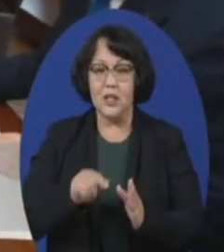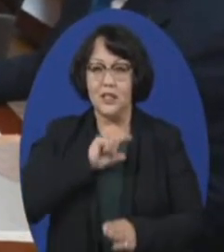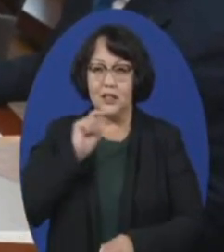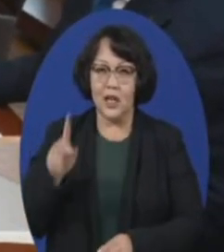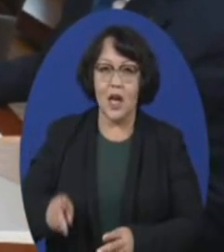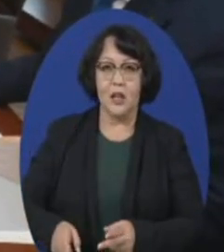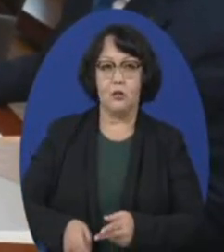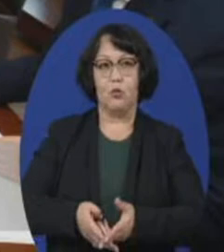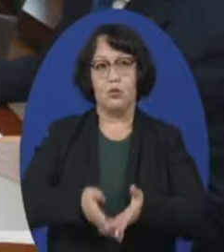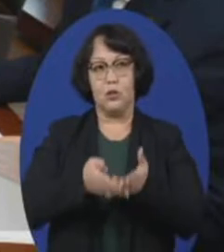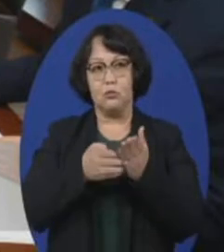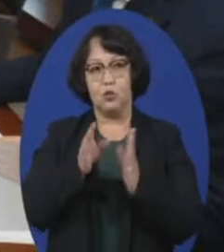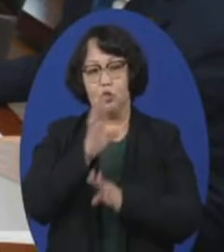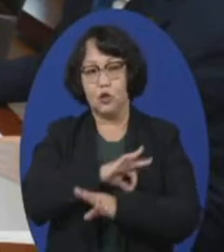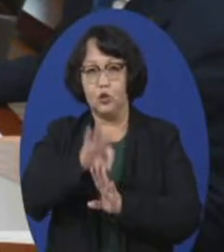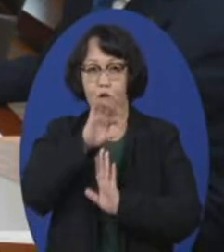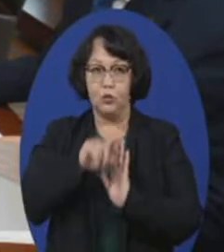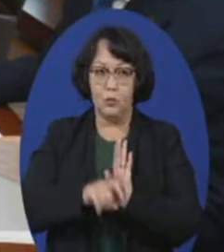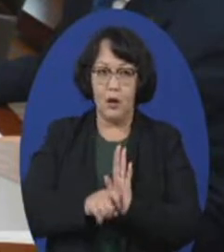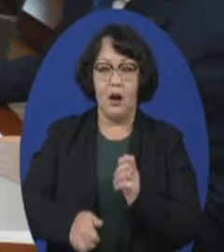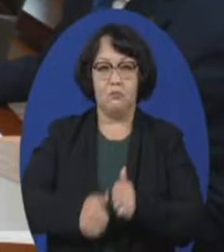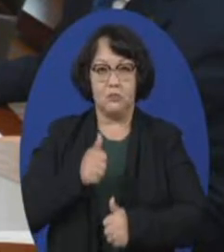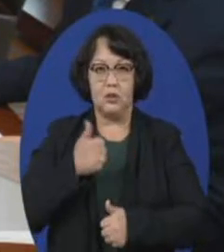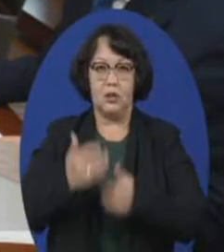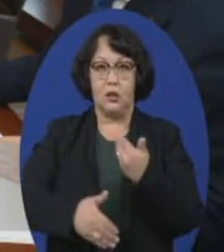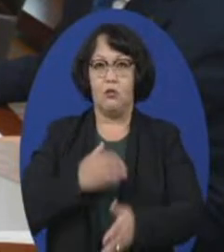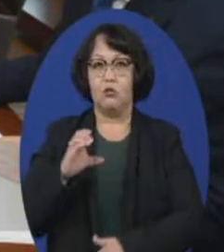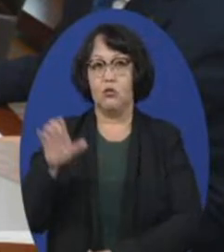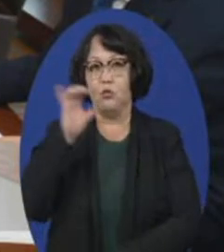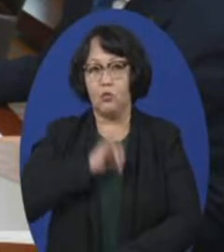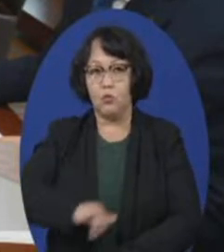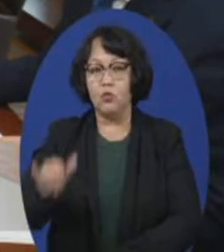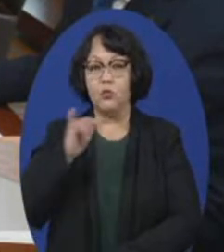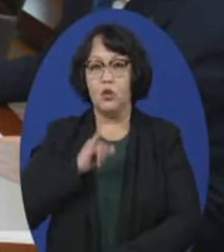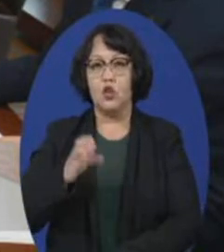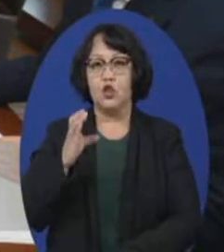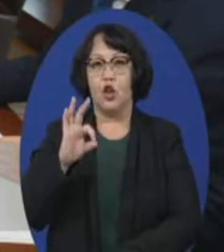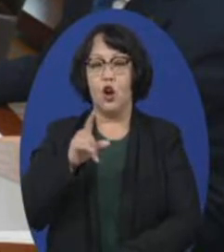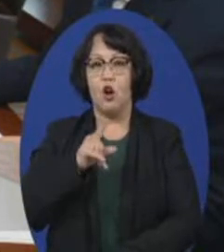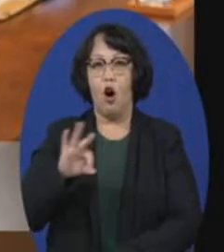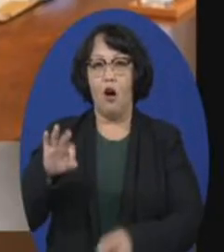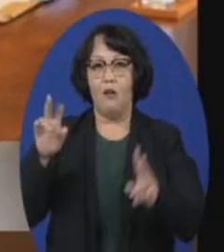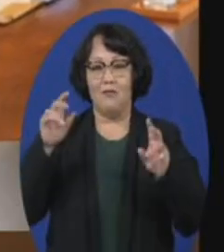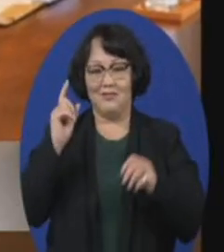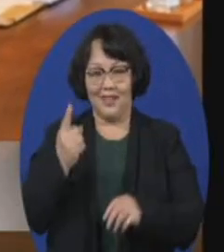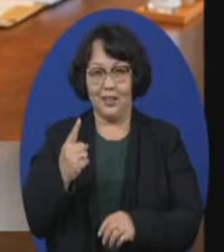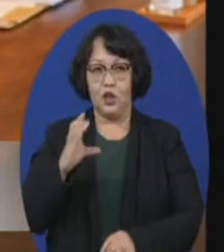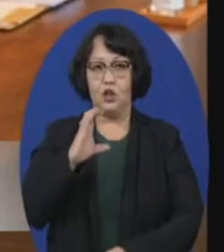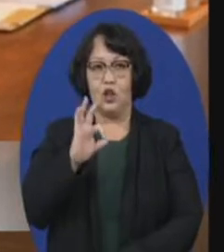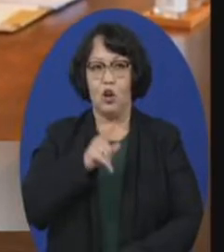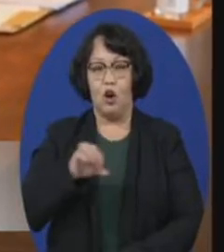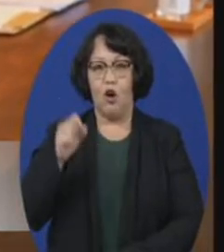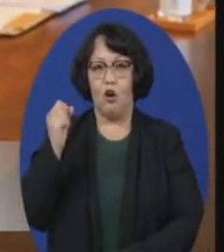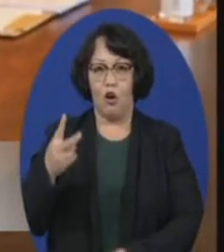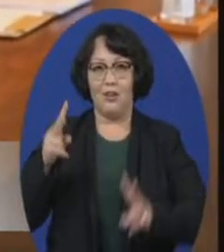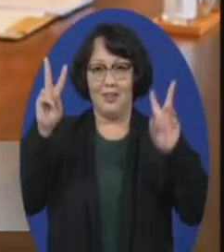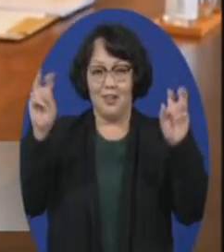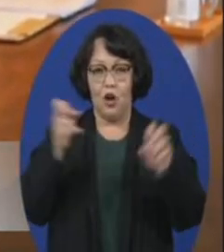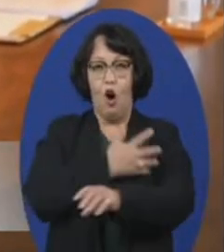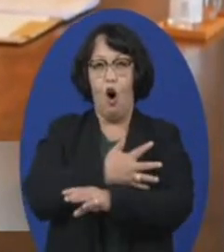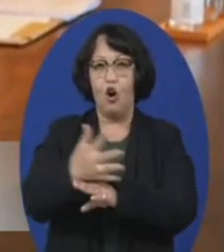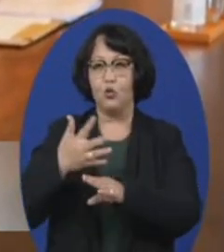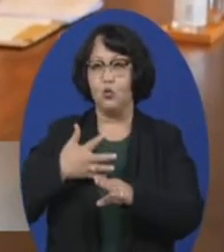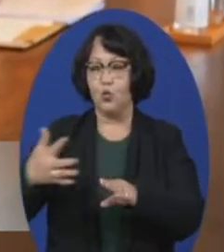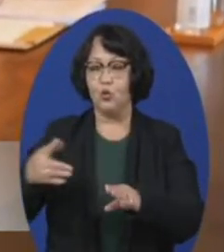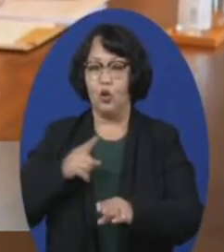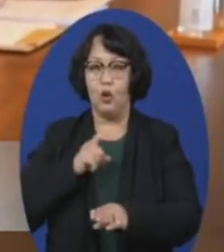тусламжийн төсөл хөтөлбөрүүд урагшилж байгааг дурдаад бүгд найрамдах солонгос улсын засгийн газраас олгож байгаа солонго 1-2 орон сууцны хороолол барих,